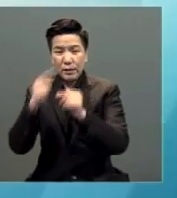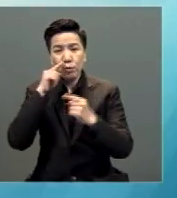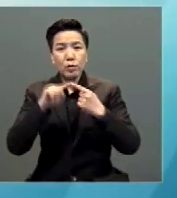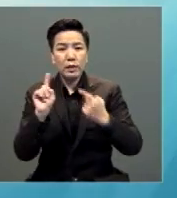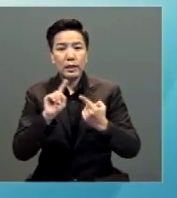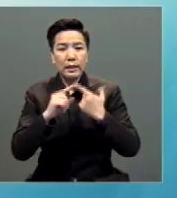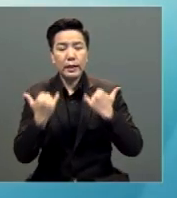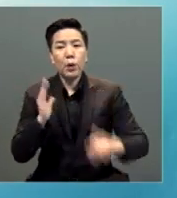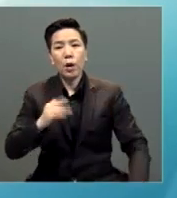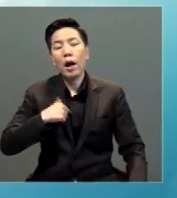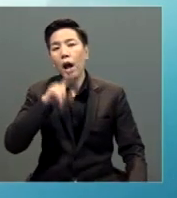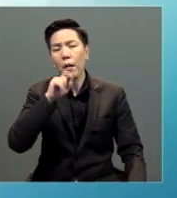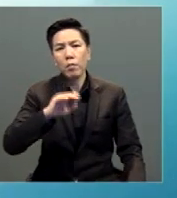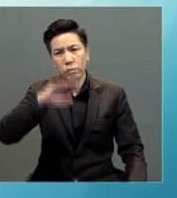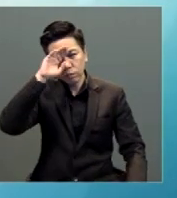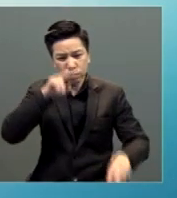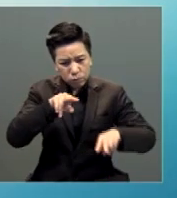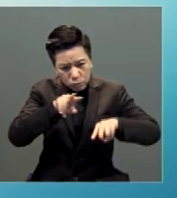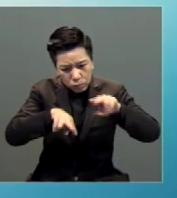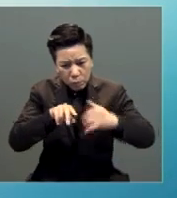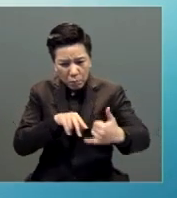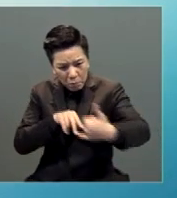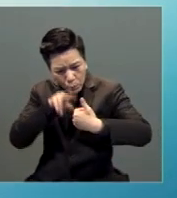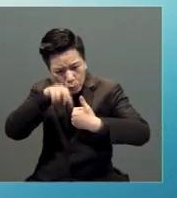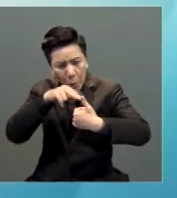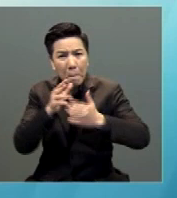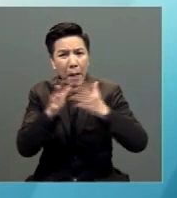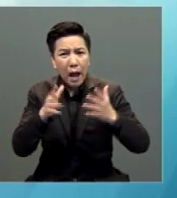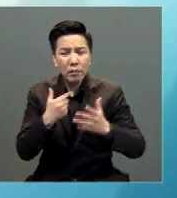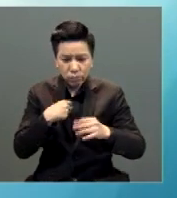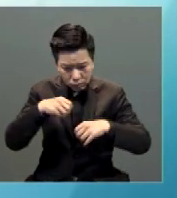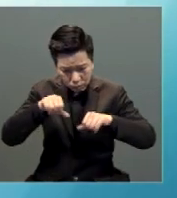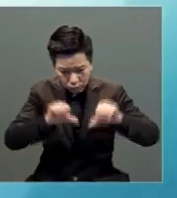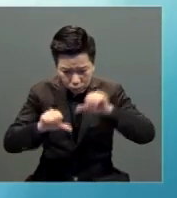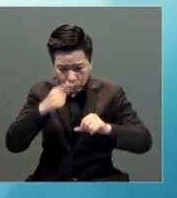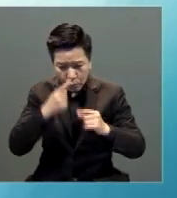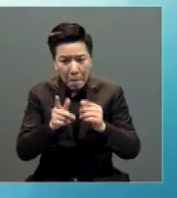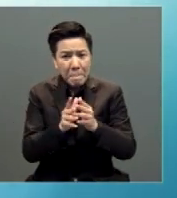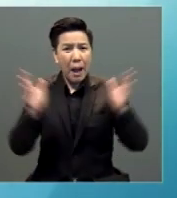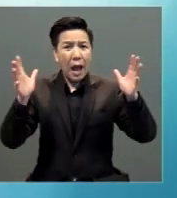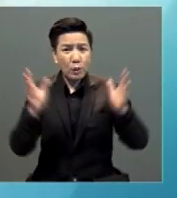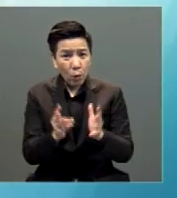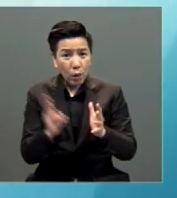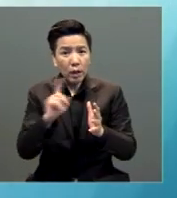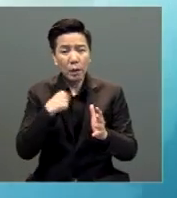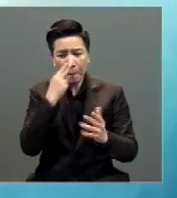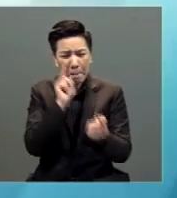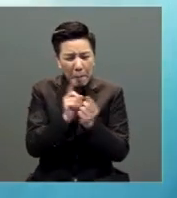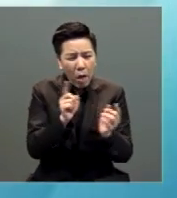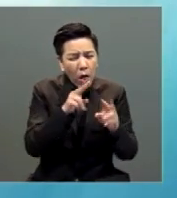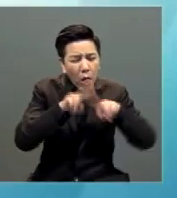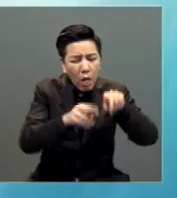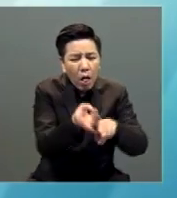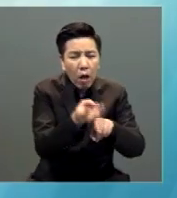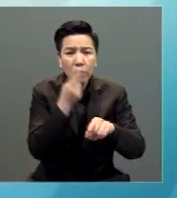มีคนถามว่าตรวจกันเยอะไหมนะครับแล้วก็เจอกันมากน้อยแค่ไหนตรวจน้อยหรือเปล่าก็เลยเจอน้อยนะครับ